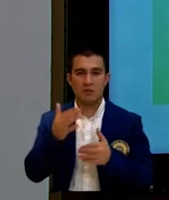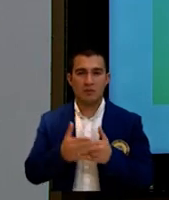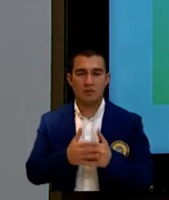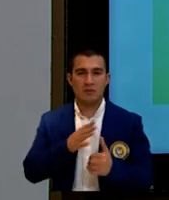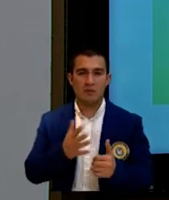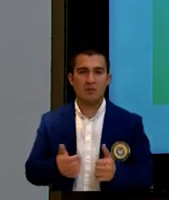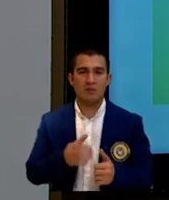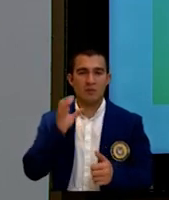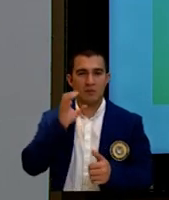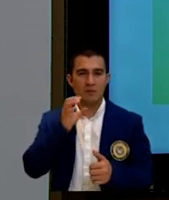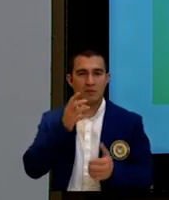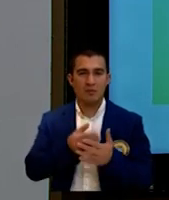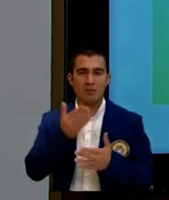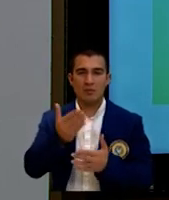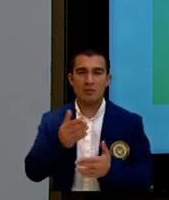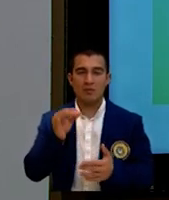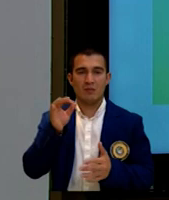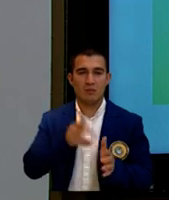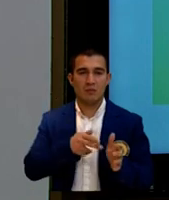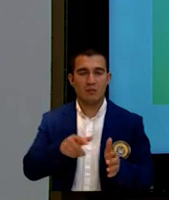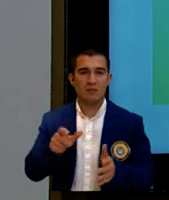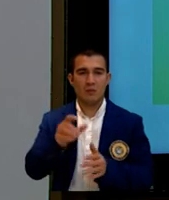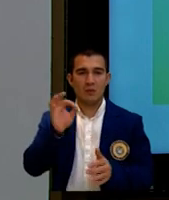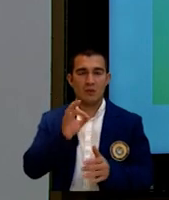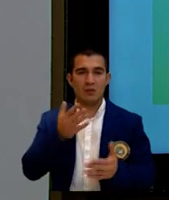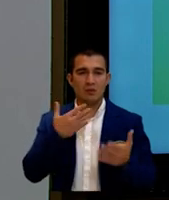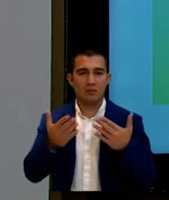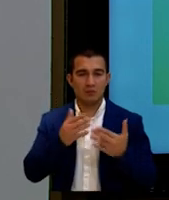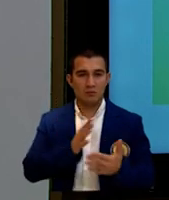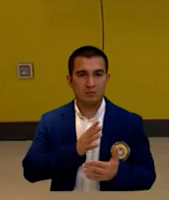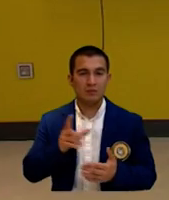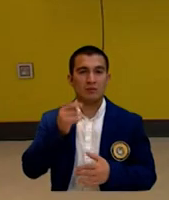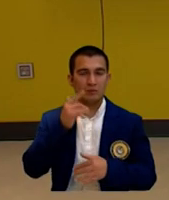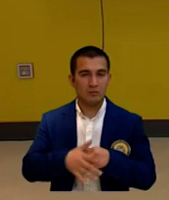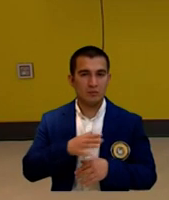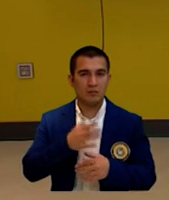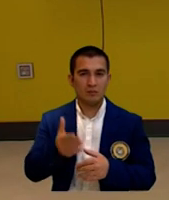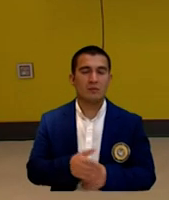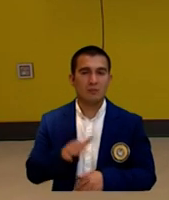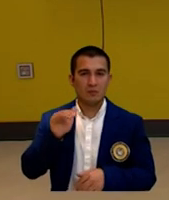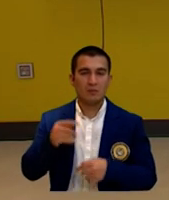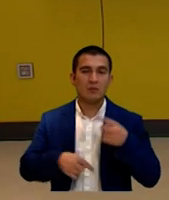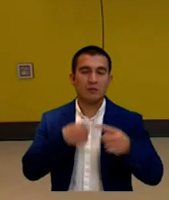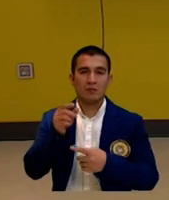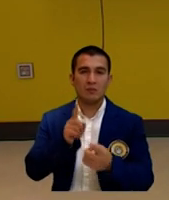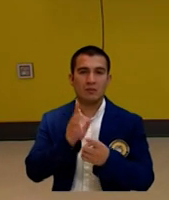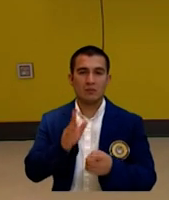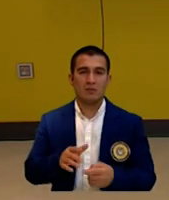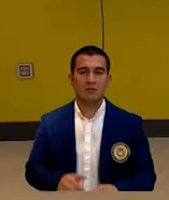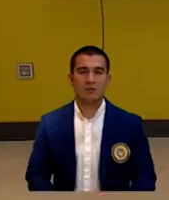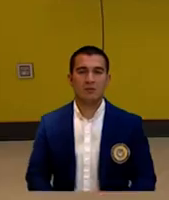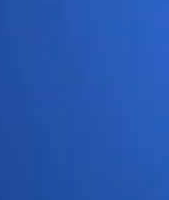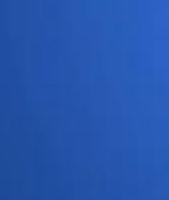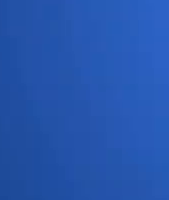bugungi O'zbekiston temir yo'llari mavzusidagi darsimiz yakunlanadi. Xayr, salomat bo'ling.